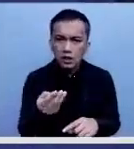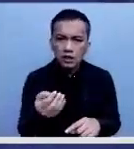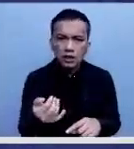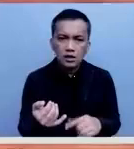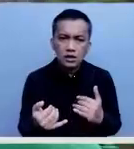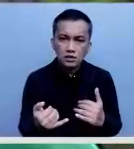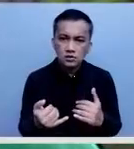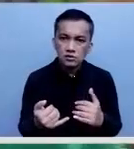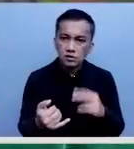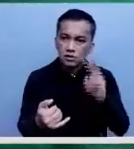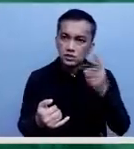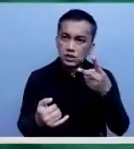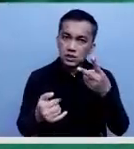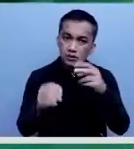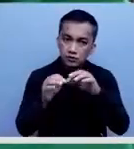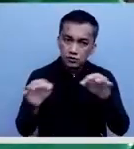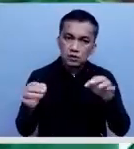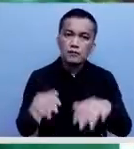sa taas na.